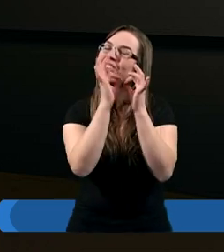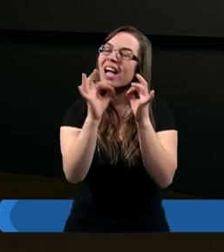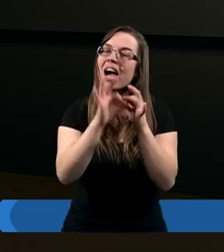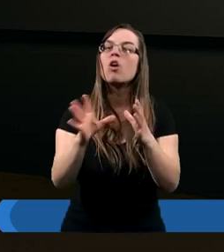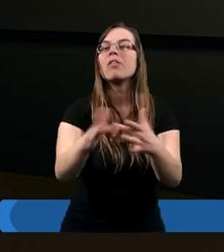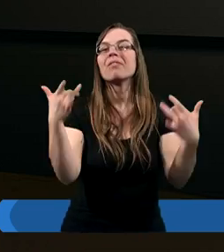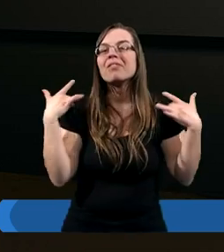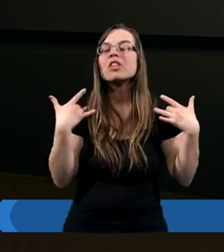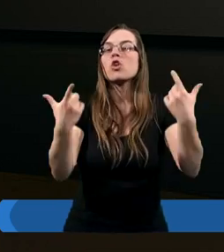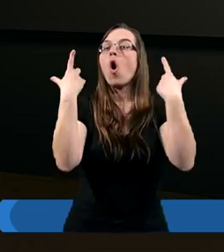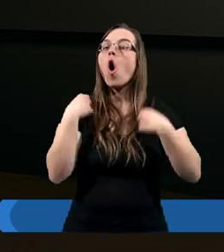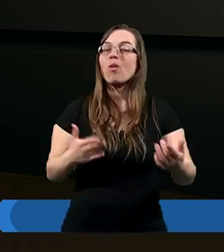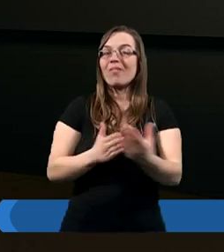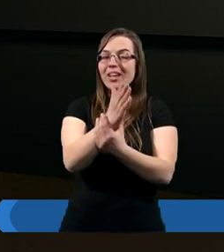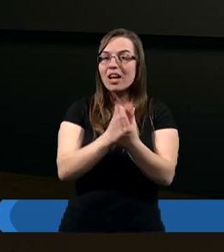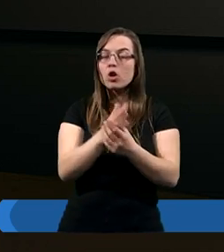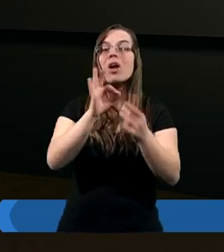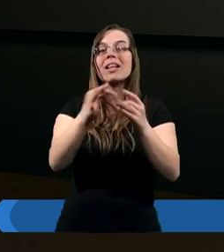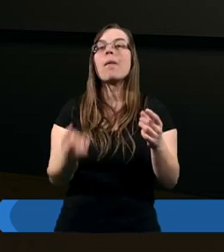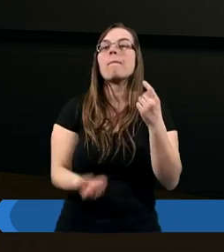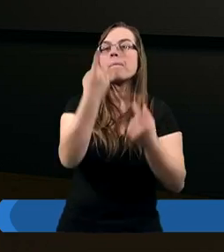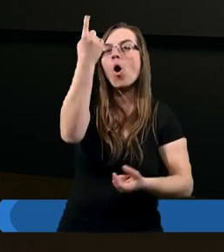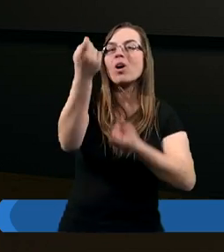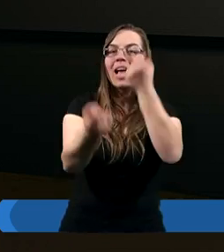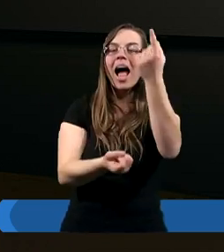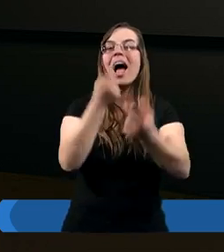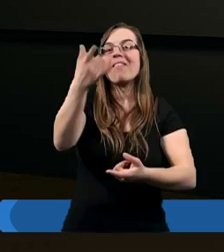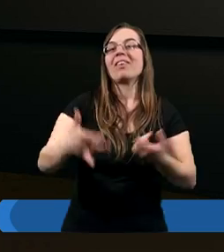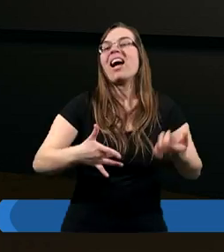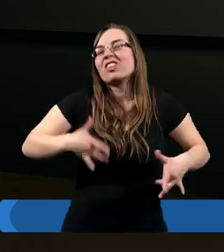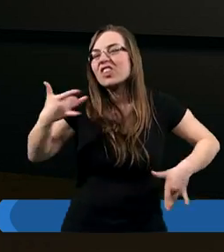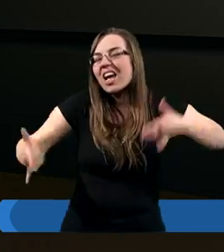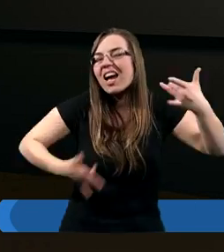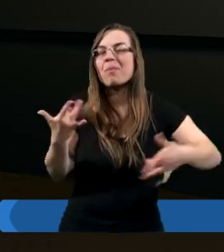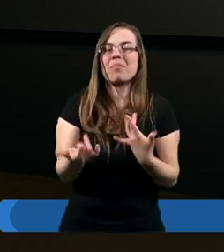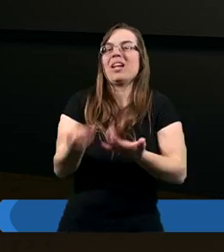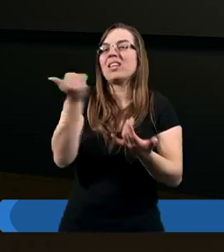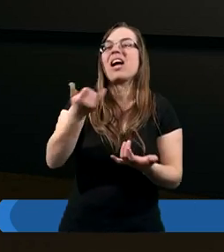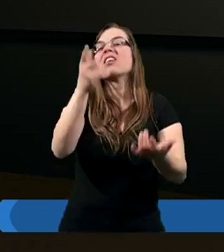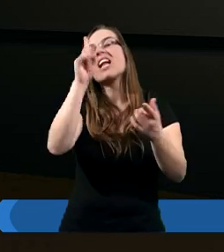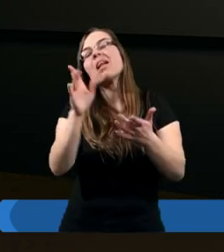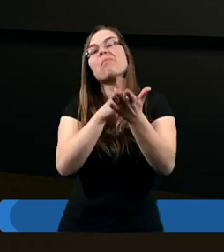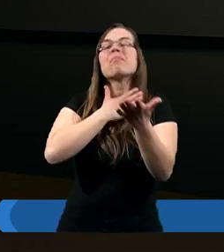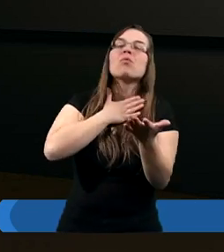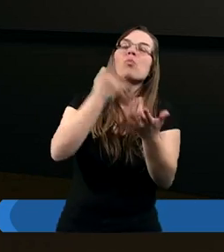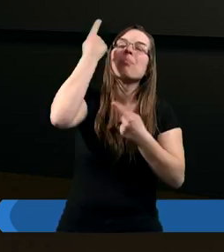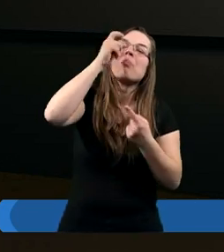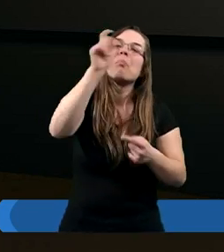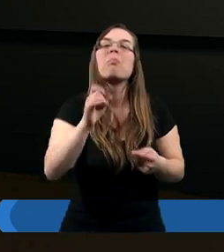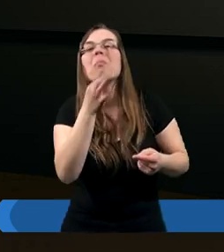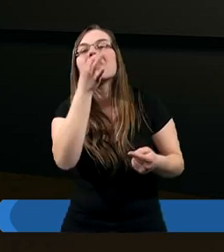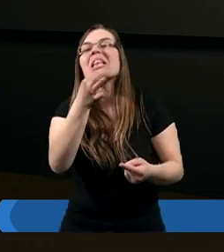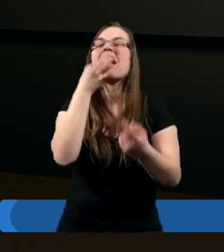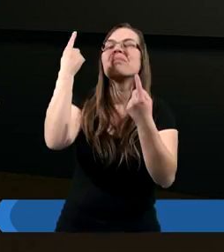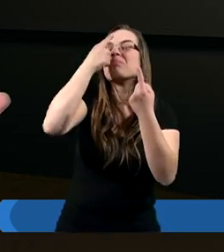szczególnie w życiu osób wierzących, gdy pojawia się cierpienie, które zawsze niesie z sobą wiele znaków zapytania,